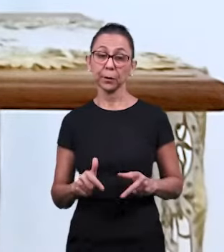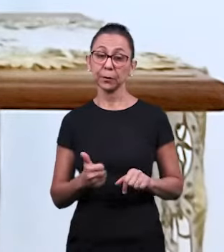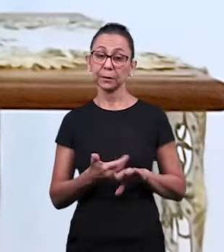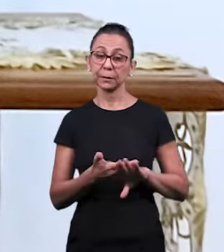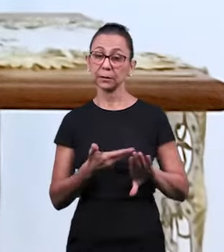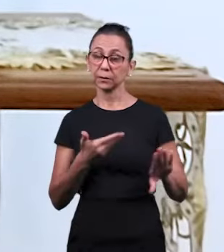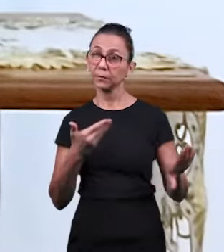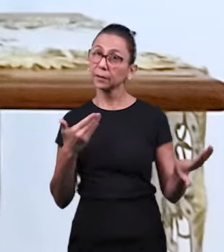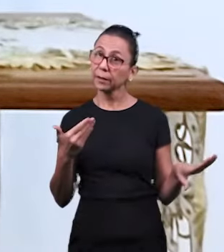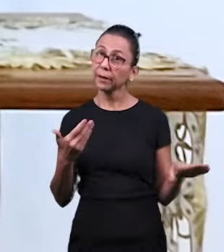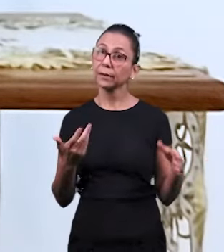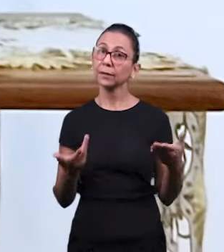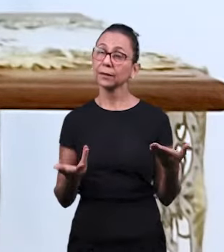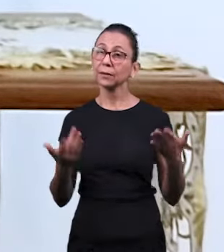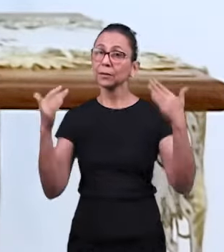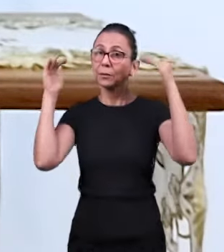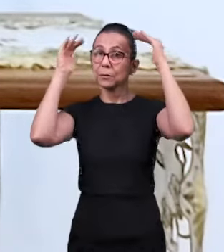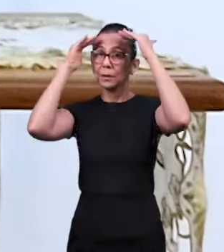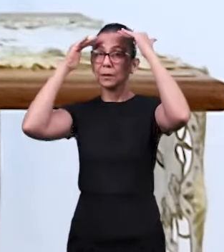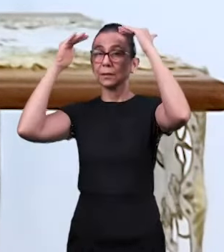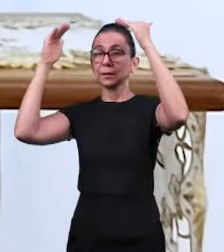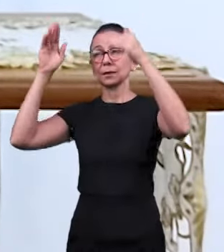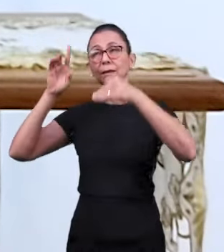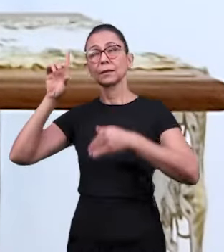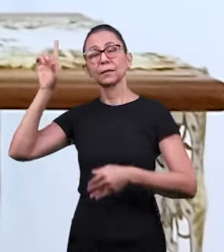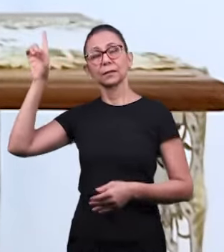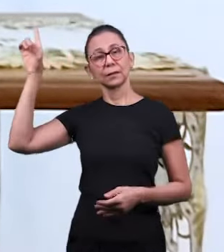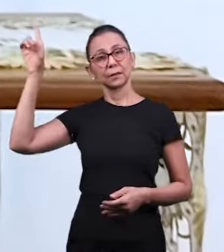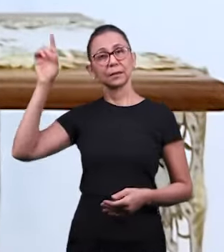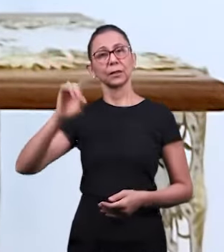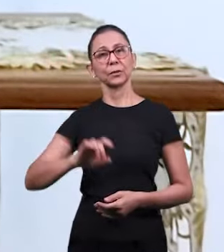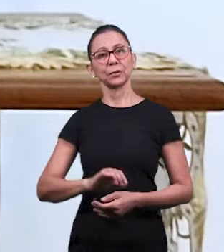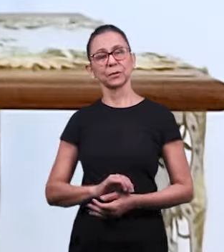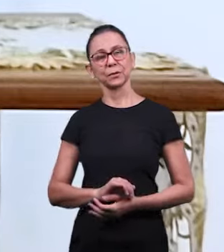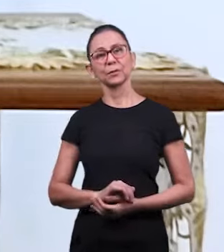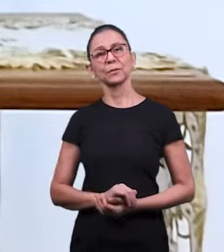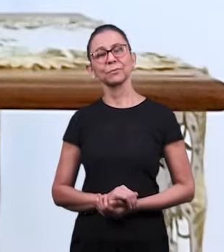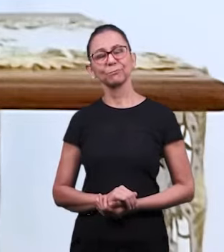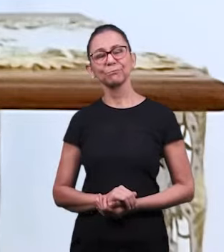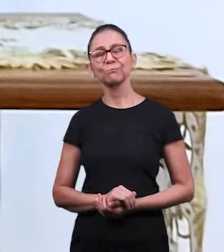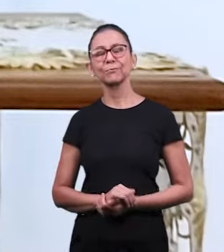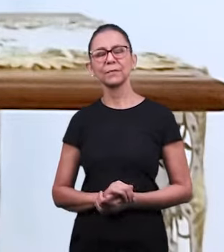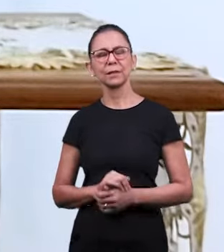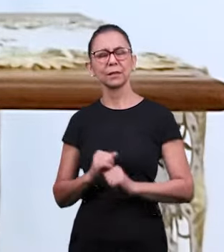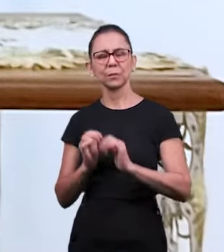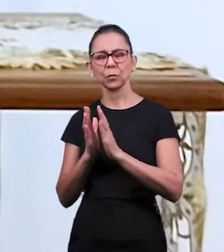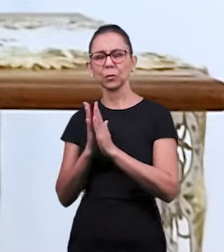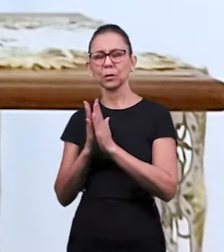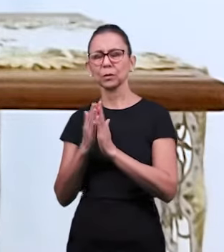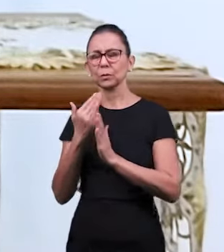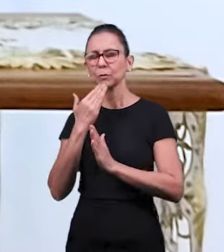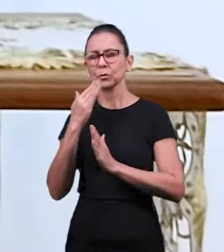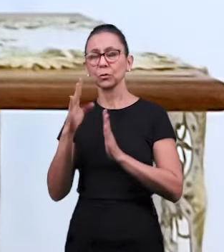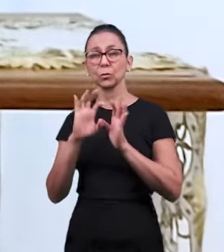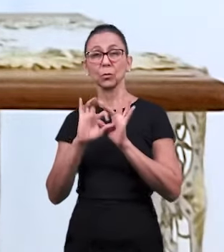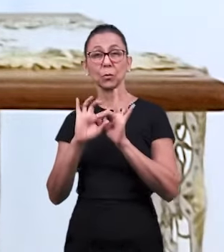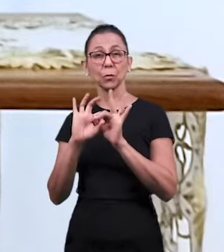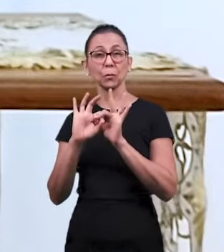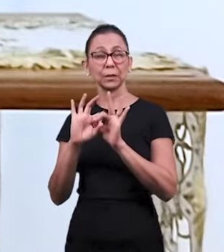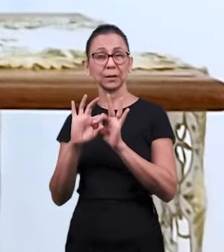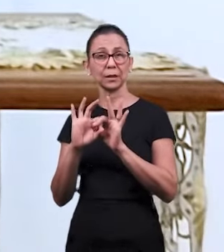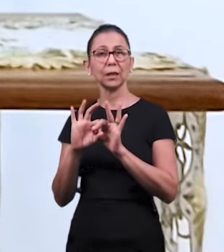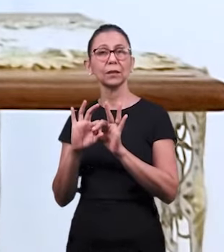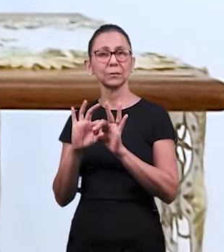будет жизнь настроена, чтобы исполнять суверенную волю Божью, искать Божьего лица, зависеть